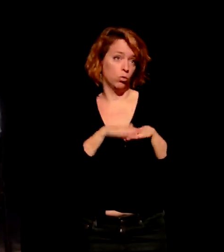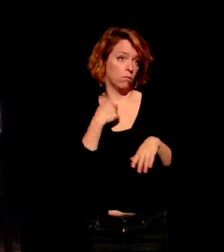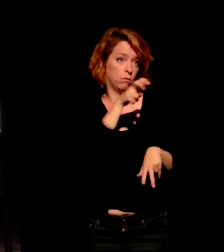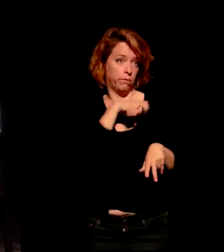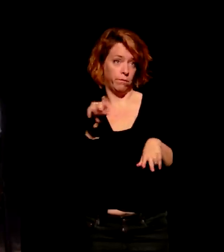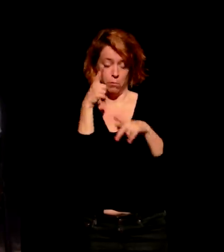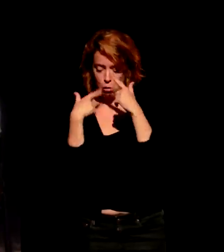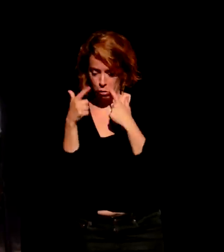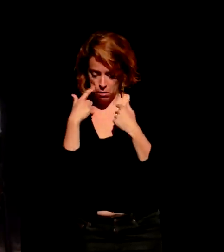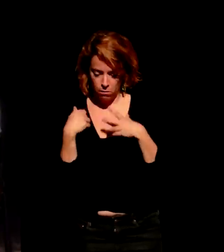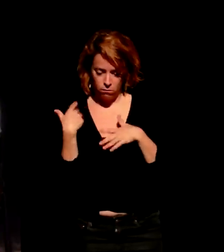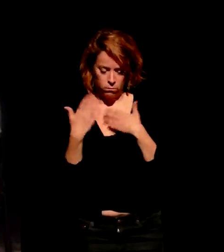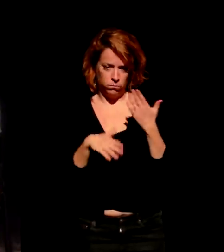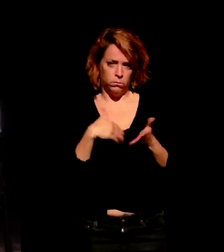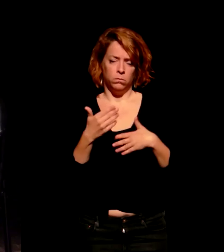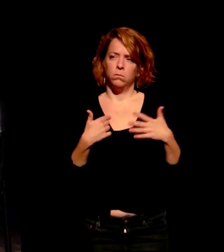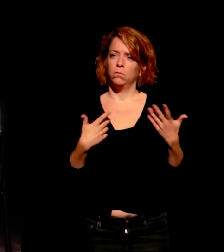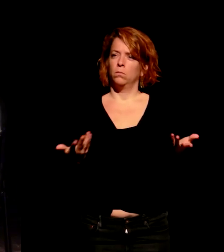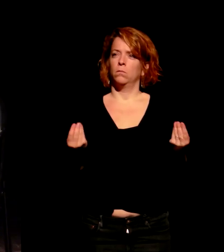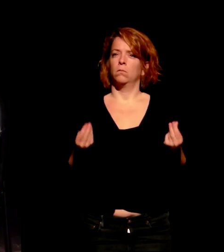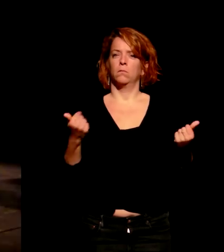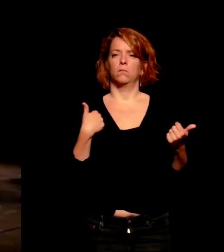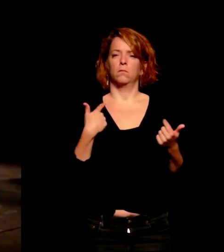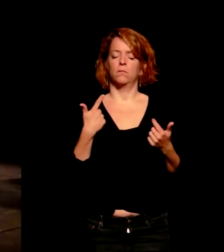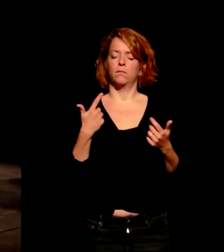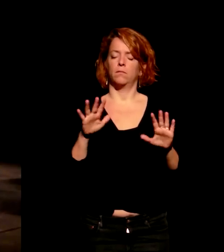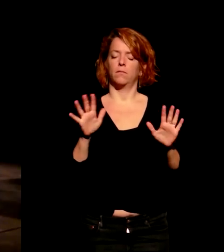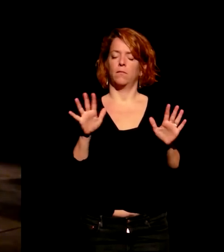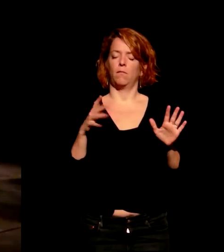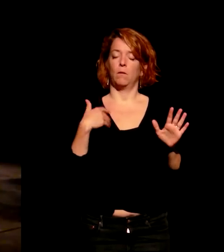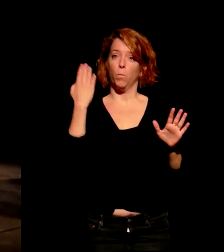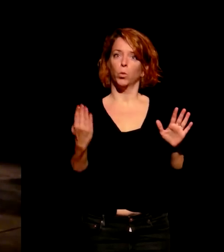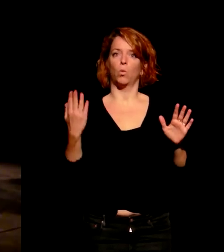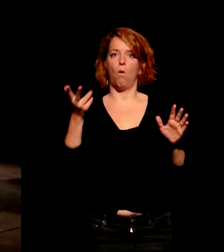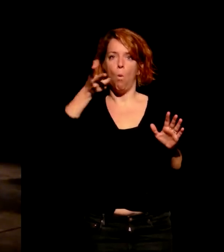Mais j'ai eu besoin de comprendre. J'ai eu besoin de comprendre. Et du coup,